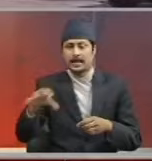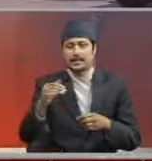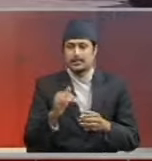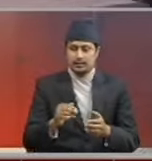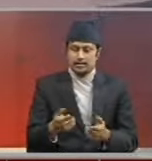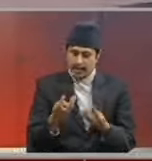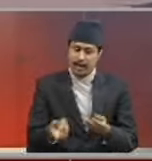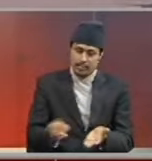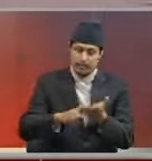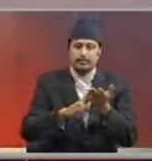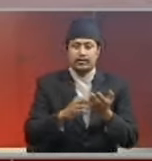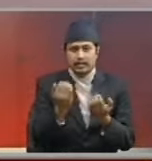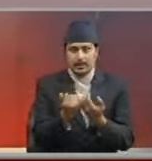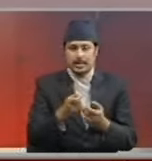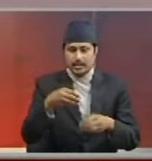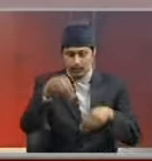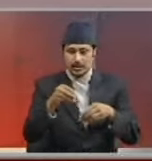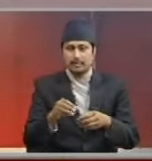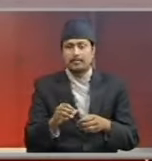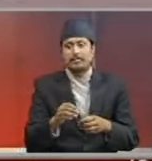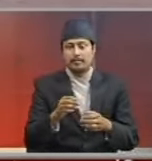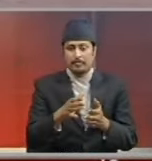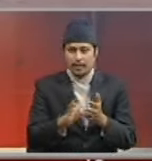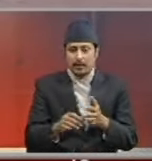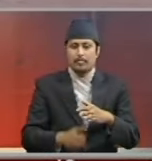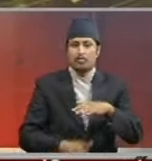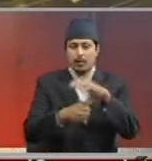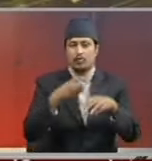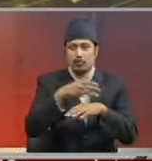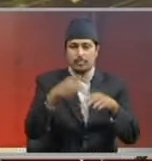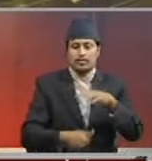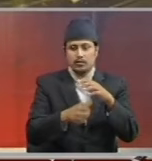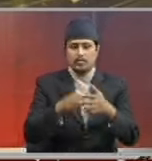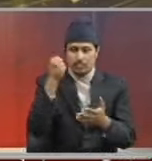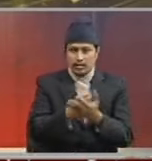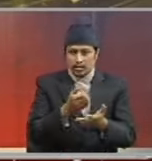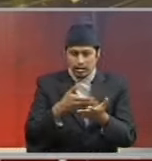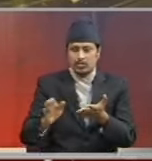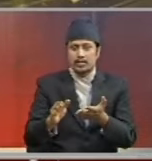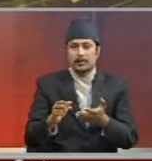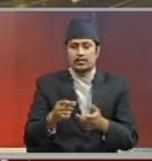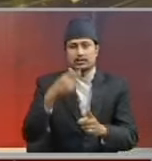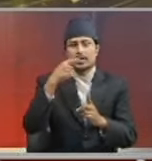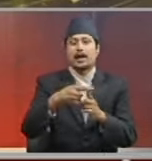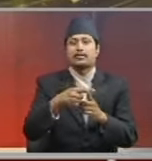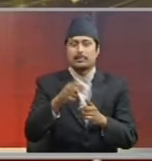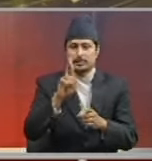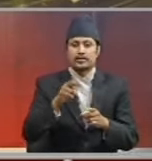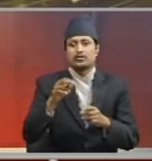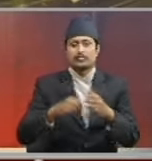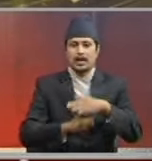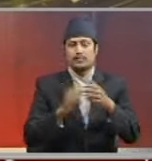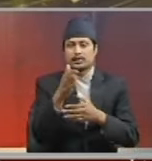संख्या बढाउने र निर्वाचन मण्डलबाट स्थानीय तह प्रमुख तथा उपप्रमुखको मताधिकार हटाउन भने सकारात्मक रहेको